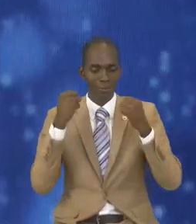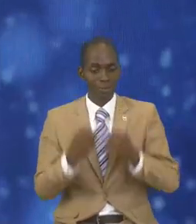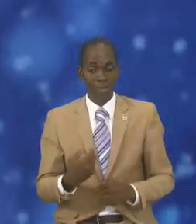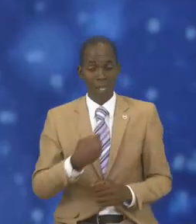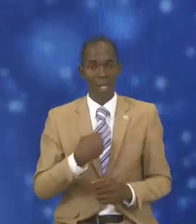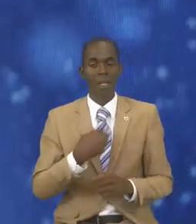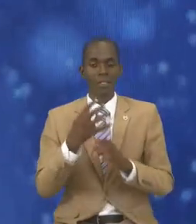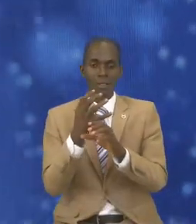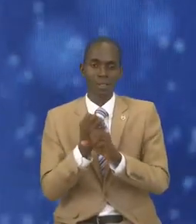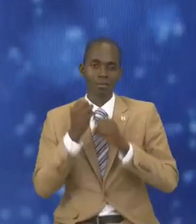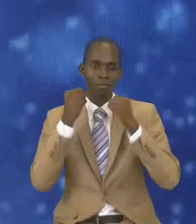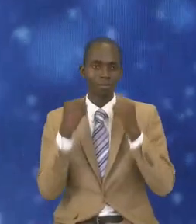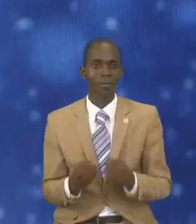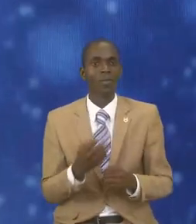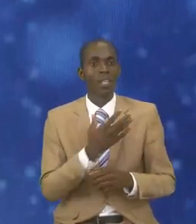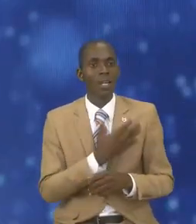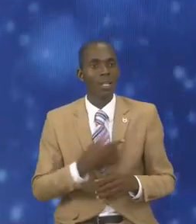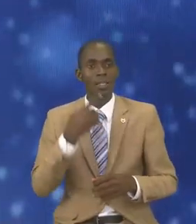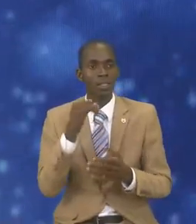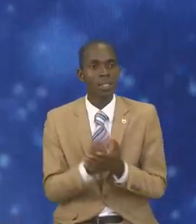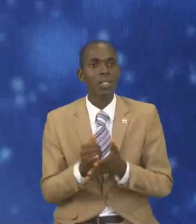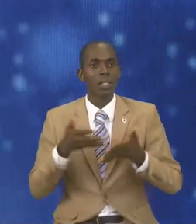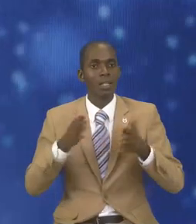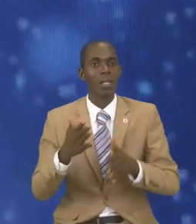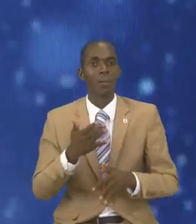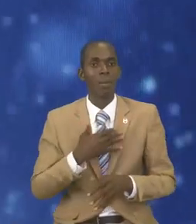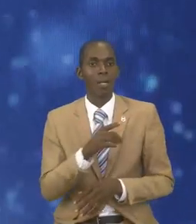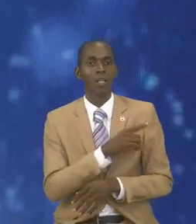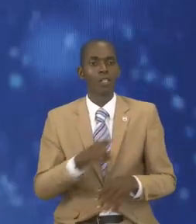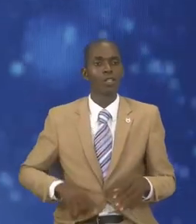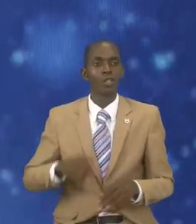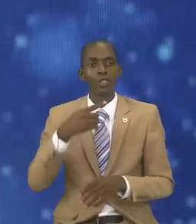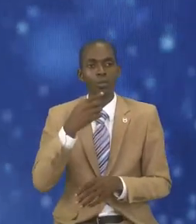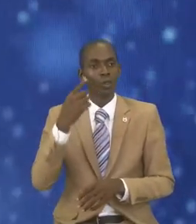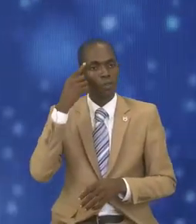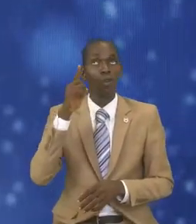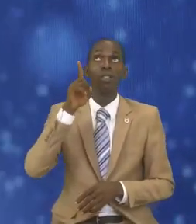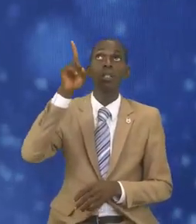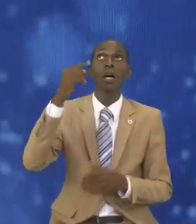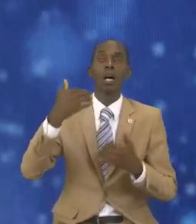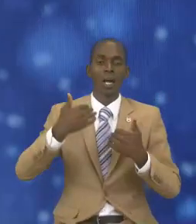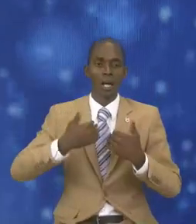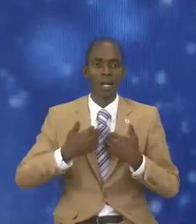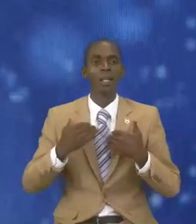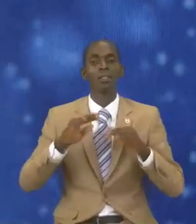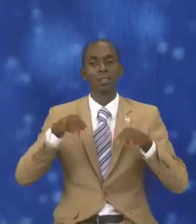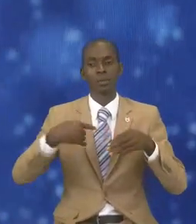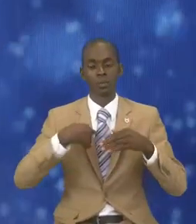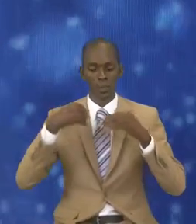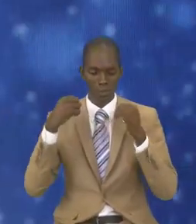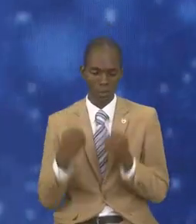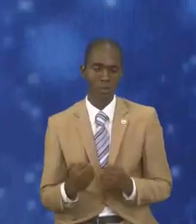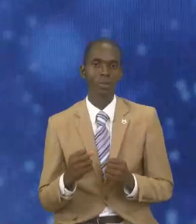Je repris des forces. Et je dis que mon Seigneur parle, car tu m'as fortifié.